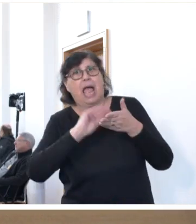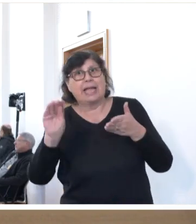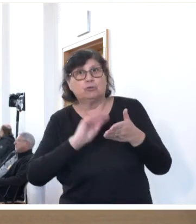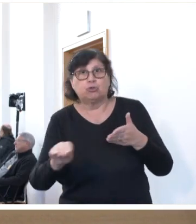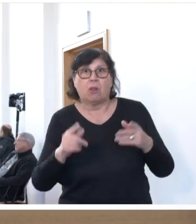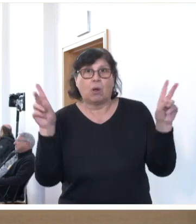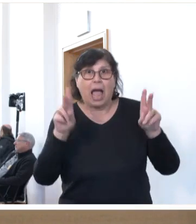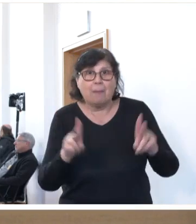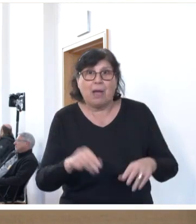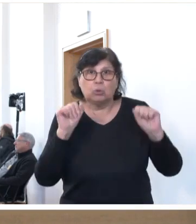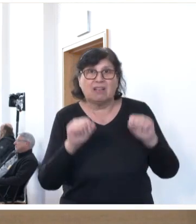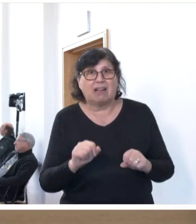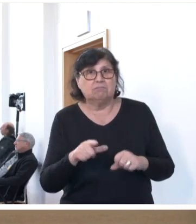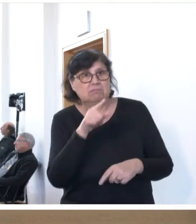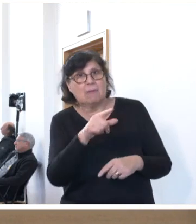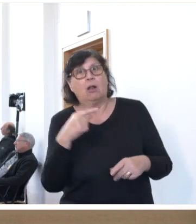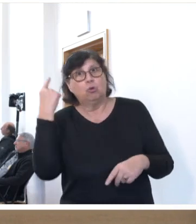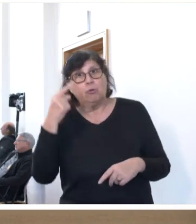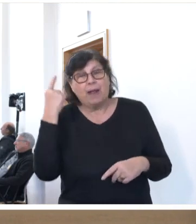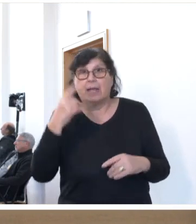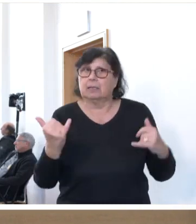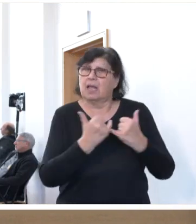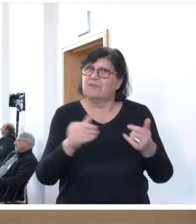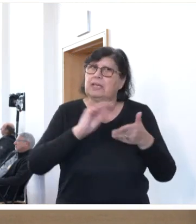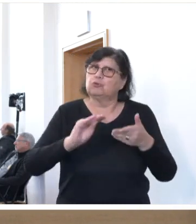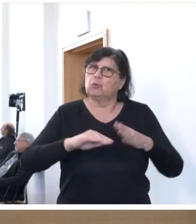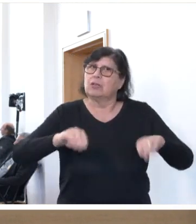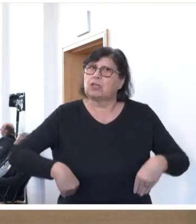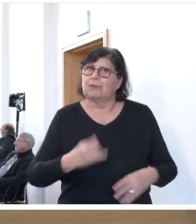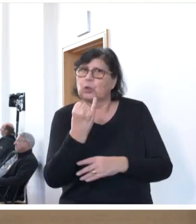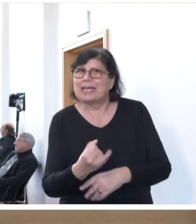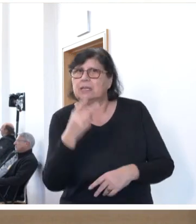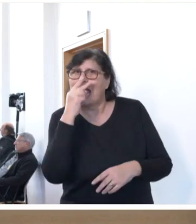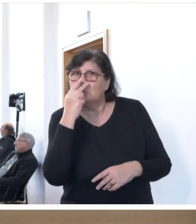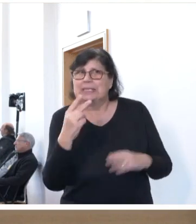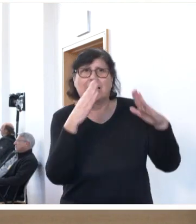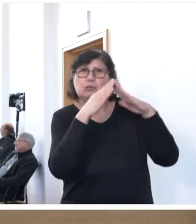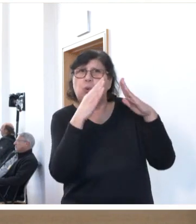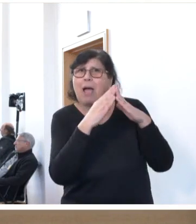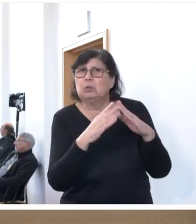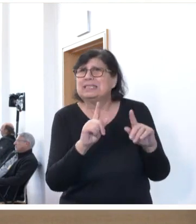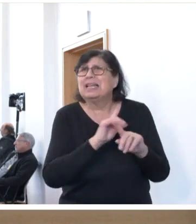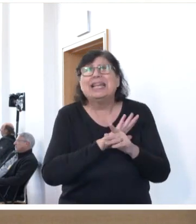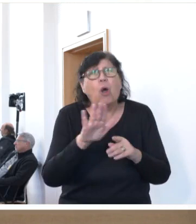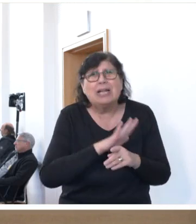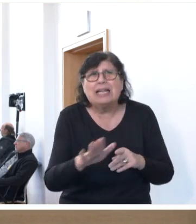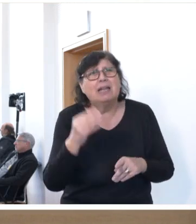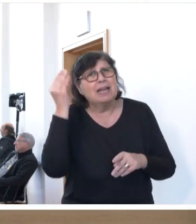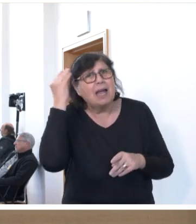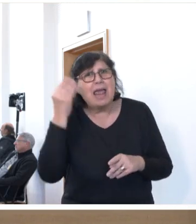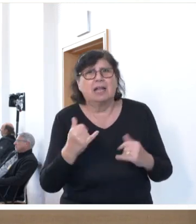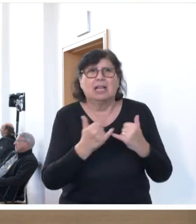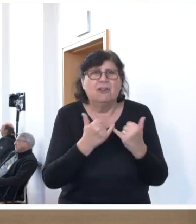Haben Sie sich denn je gefragt, wie der Schulstart für ein Kind aussieht, das zu Hause nie gelernt hat, wie man